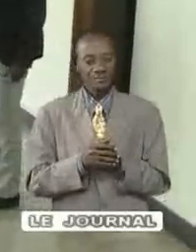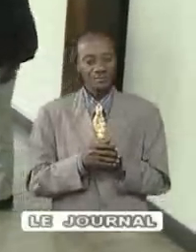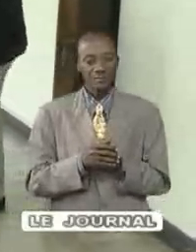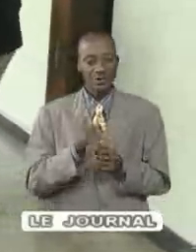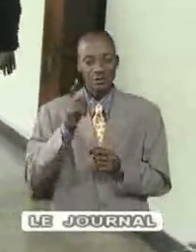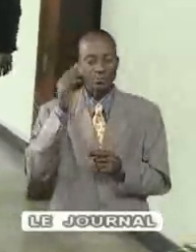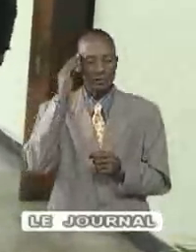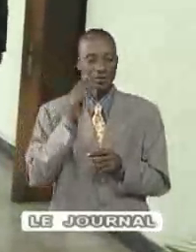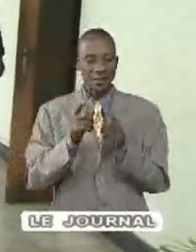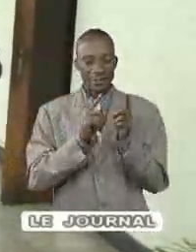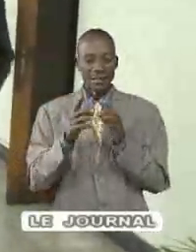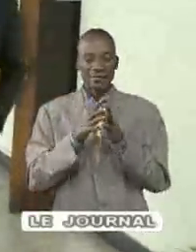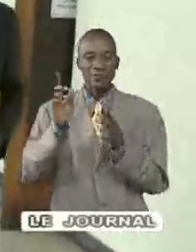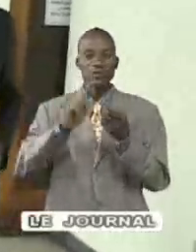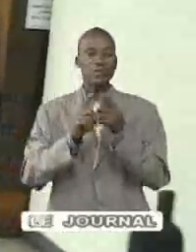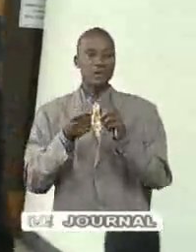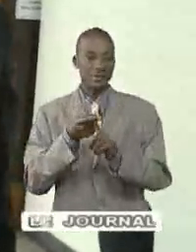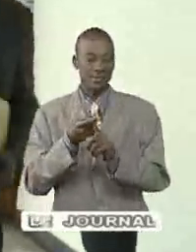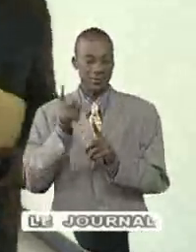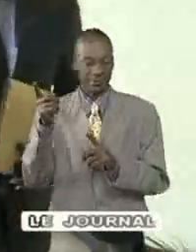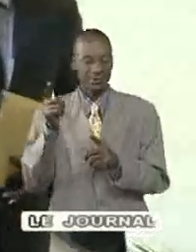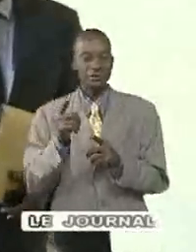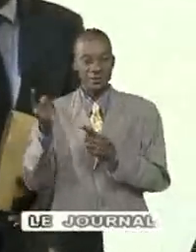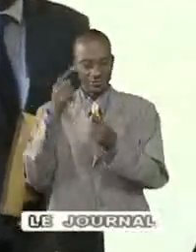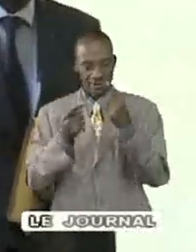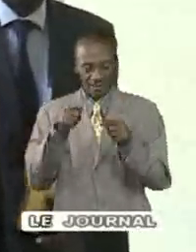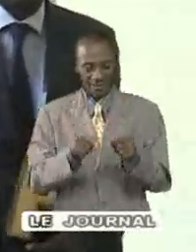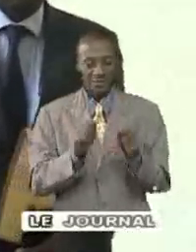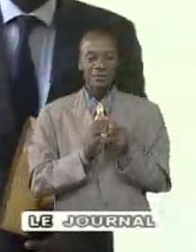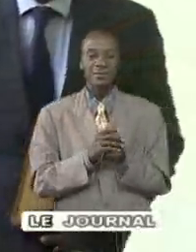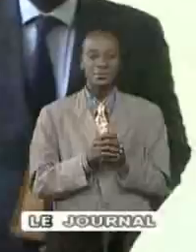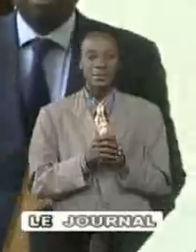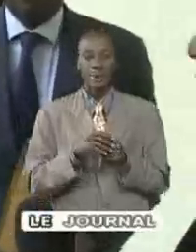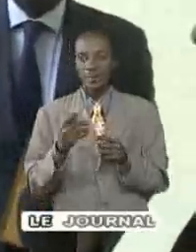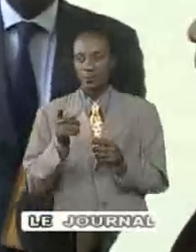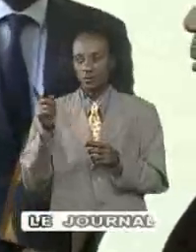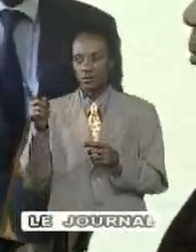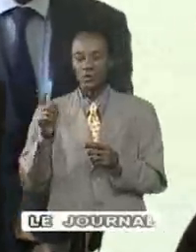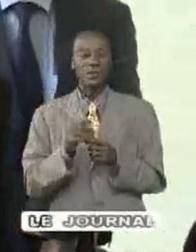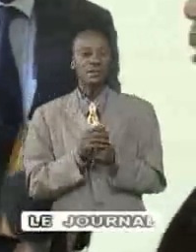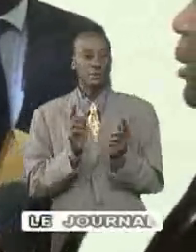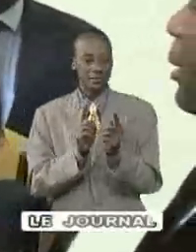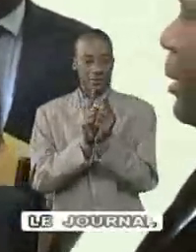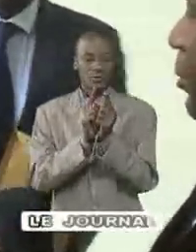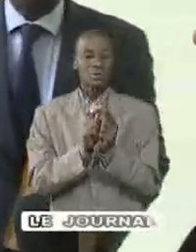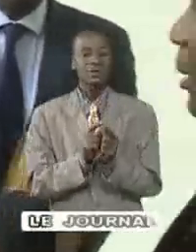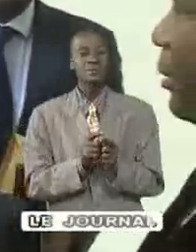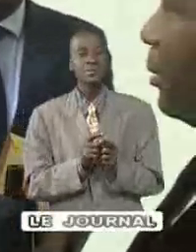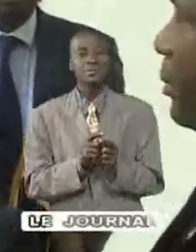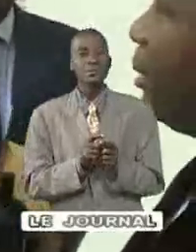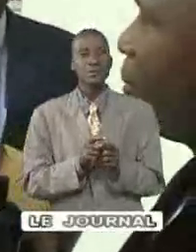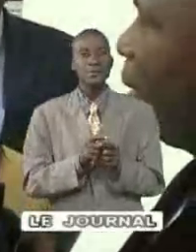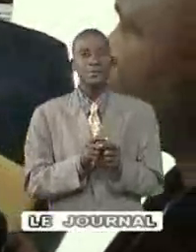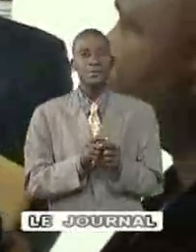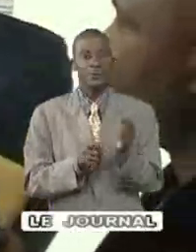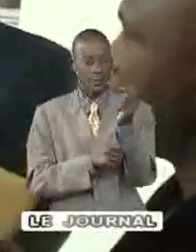la promesse, désormais confirmée par l'ambassadeur Joachim Anviré, de se joindre à des personnalités aux frontières nationales qui viendront